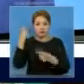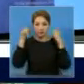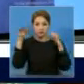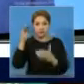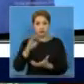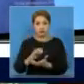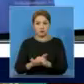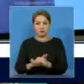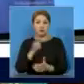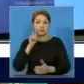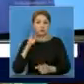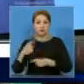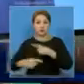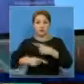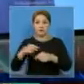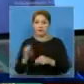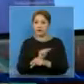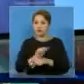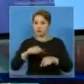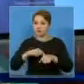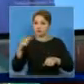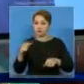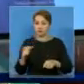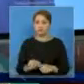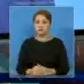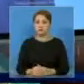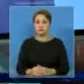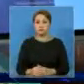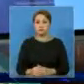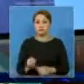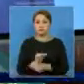таныстыру. Жас ұрпақтарды патриоттық сезімге тәрбиелеу.